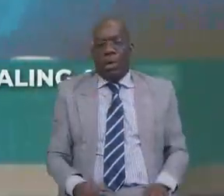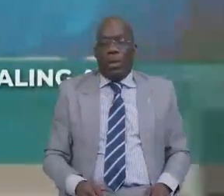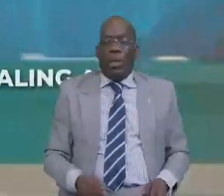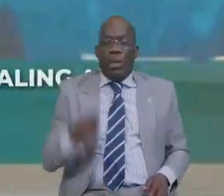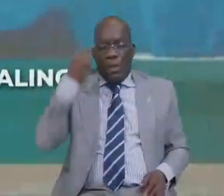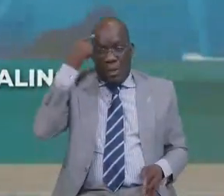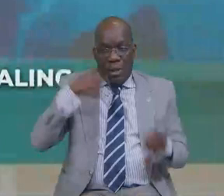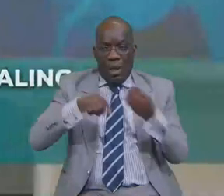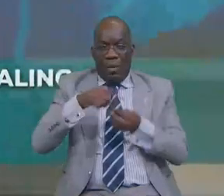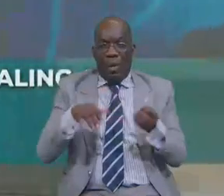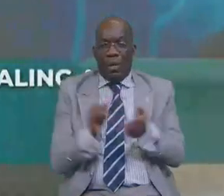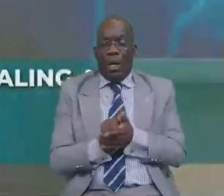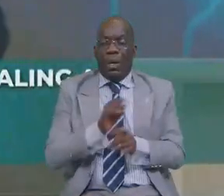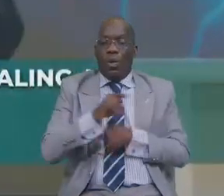Père?